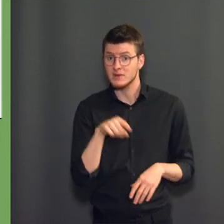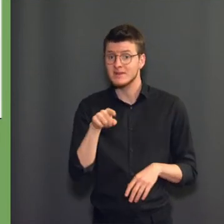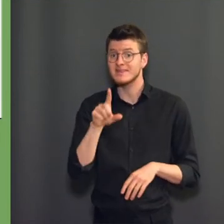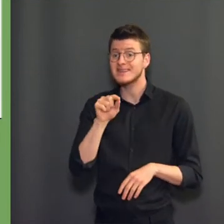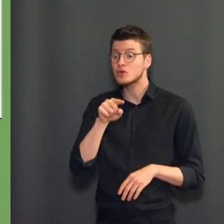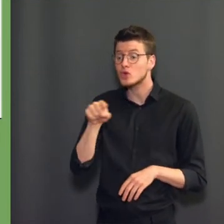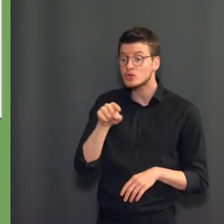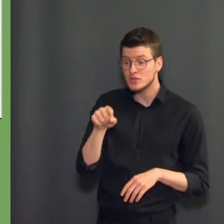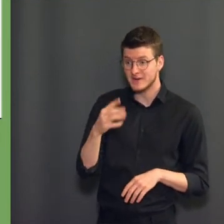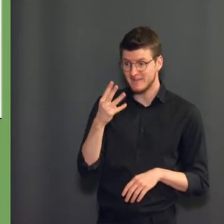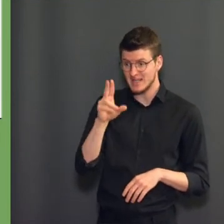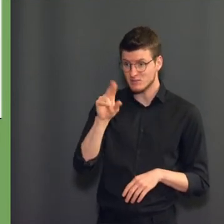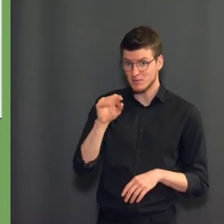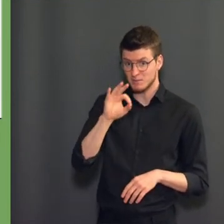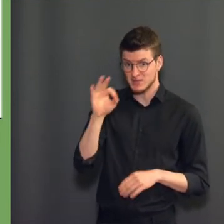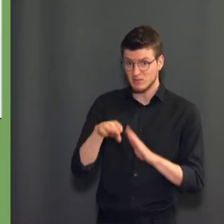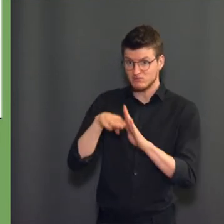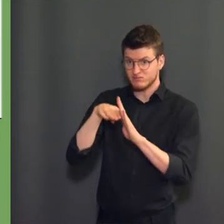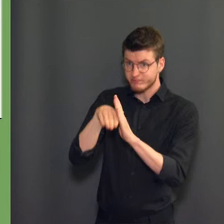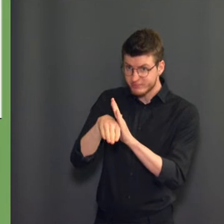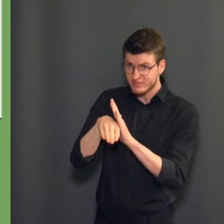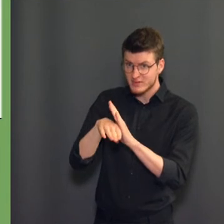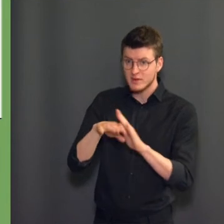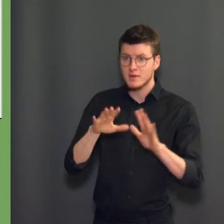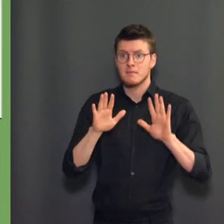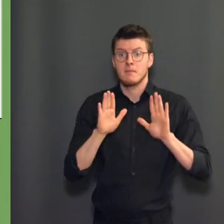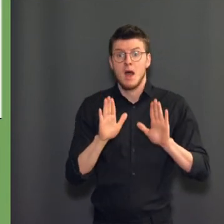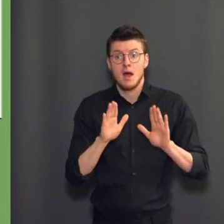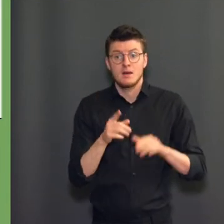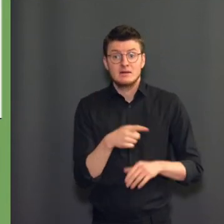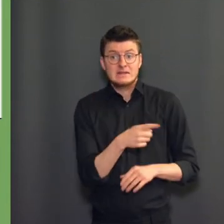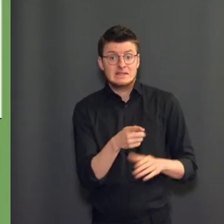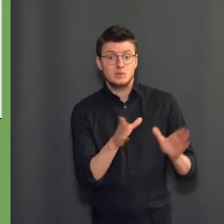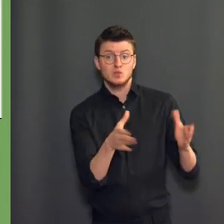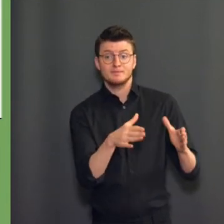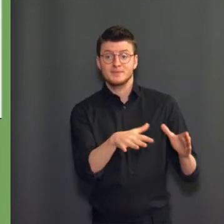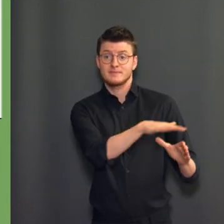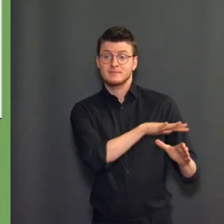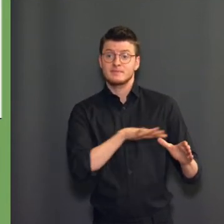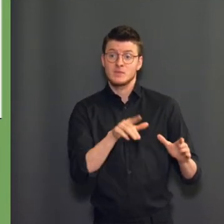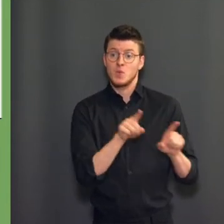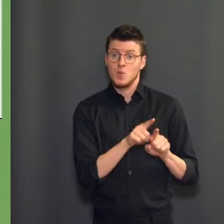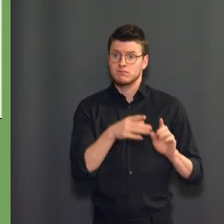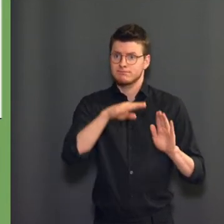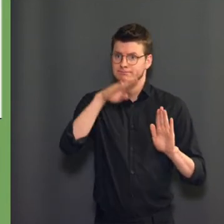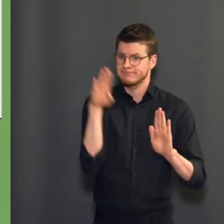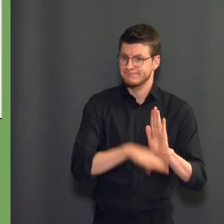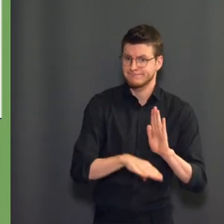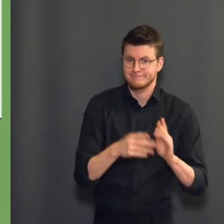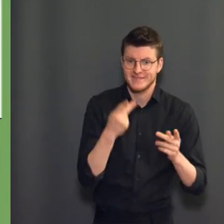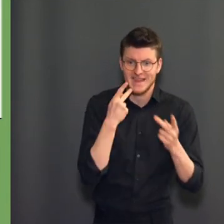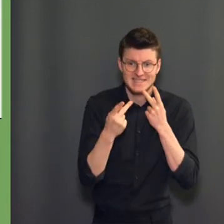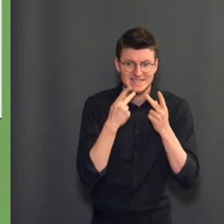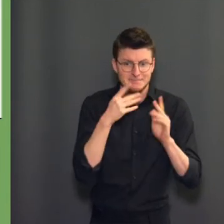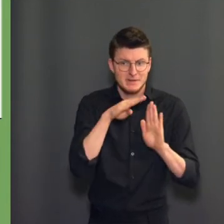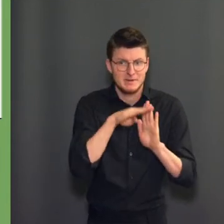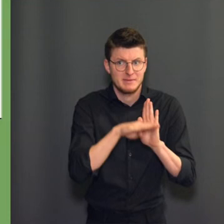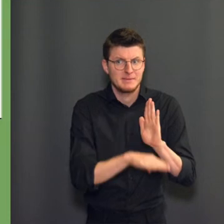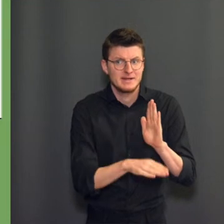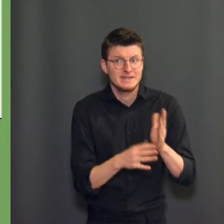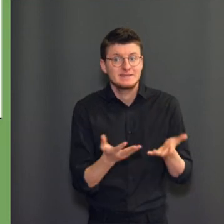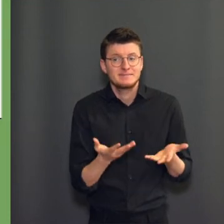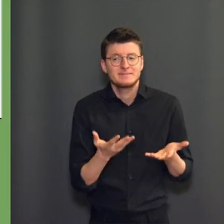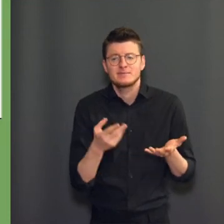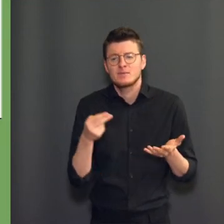Maar in deze leeftijdscategorie is het aantal testen ook gevoelig afgenomen. Dat is logisch, want wanneer de